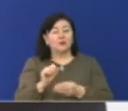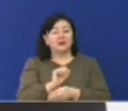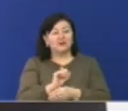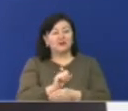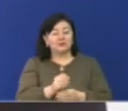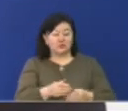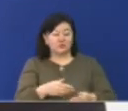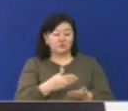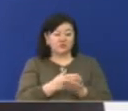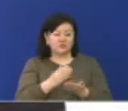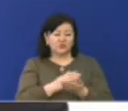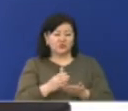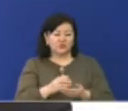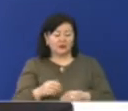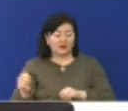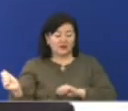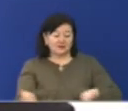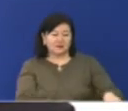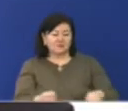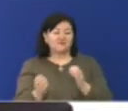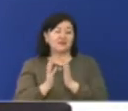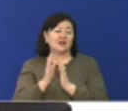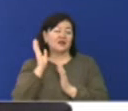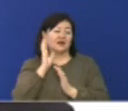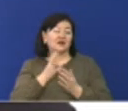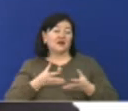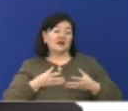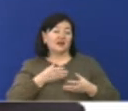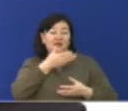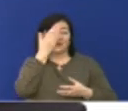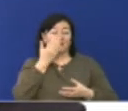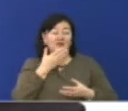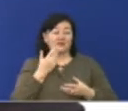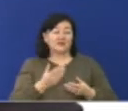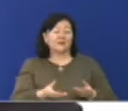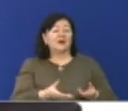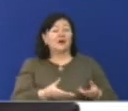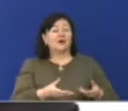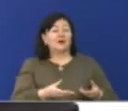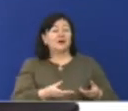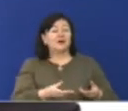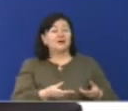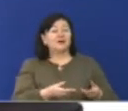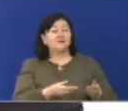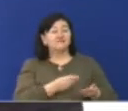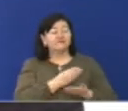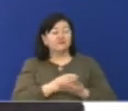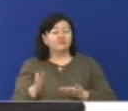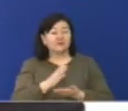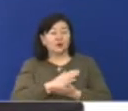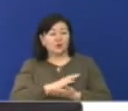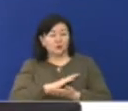потом покос травы. Огражденные только не действующие кладбища, которые уже закрыты. Они огражденные, которые у